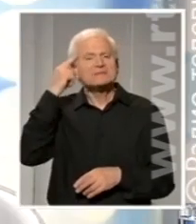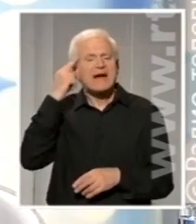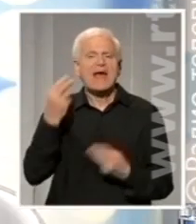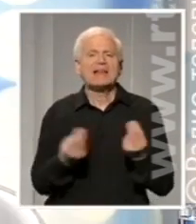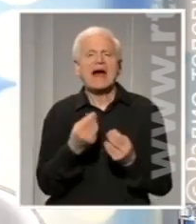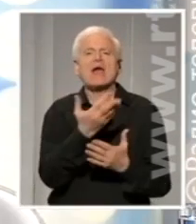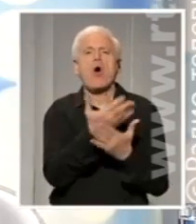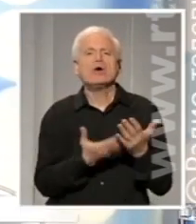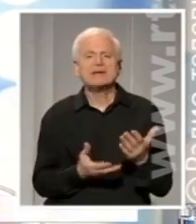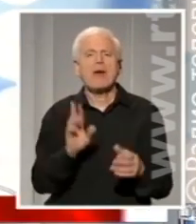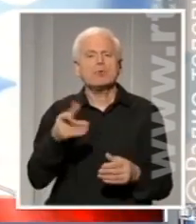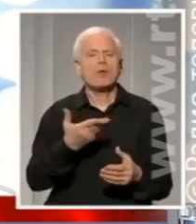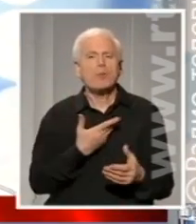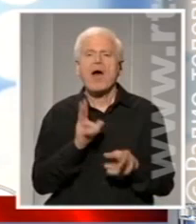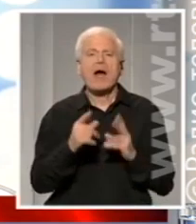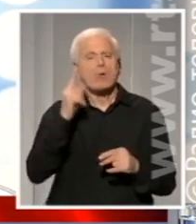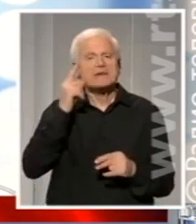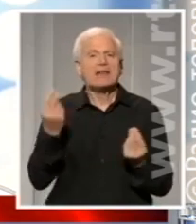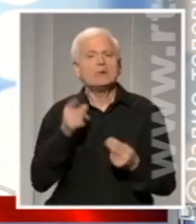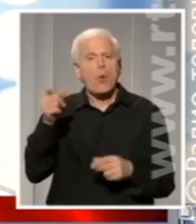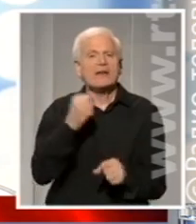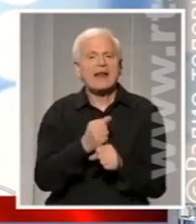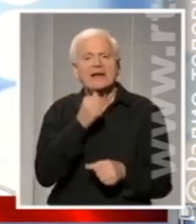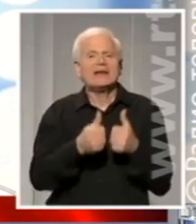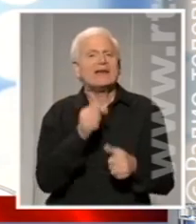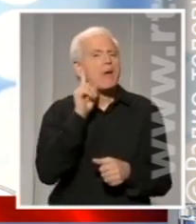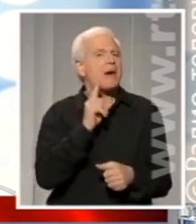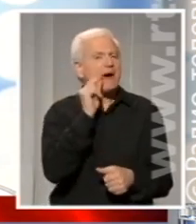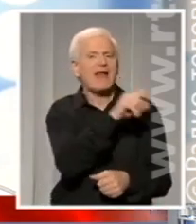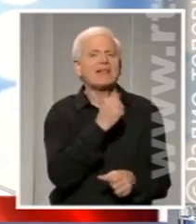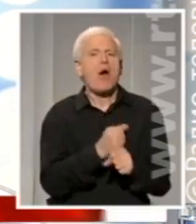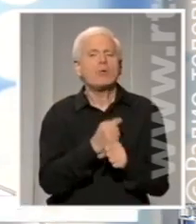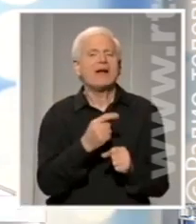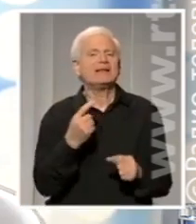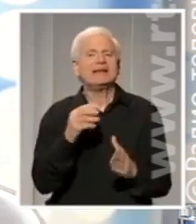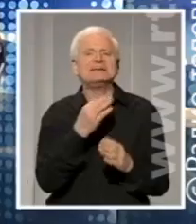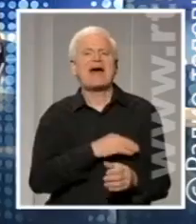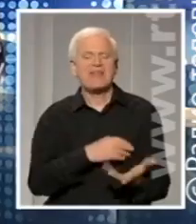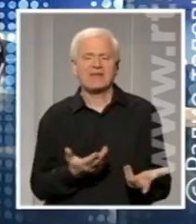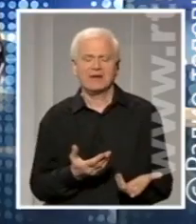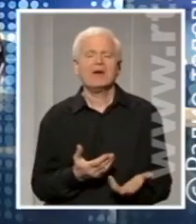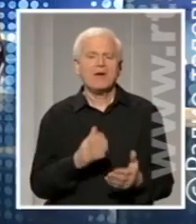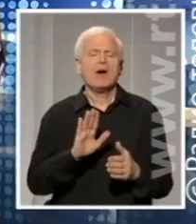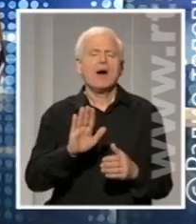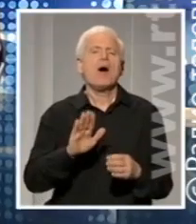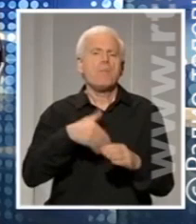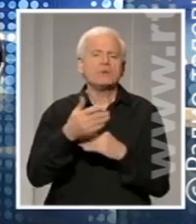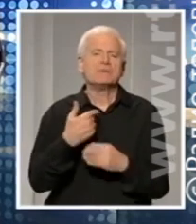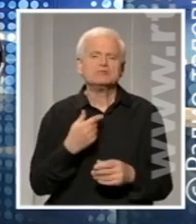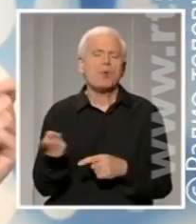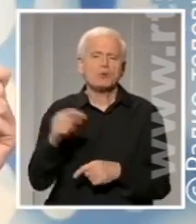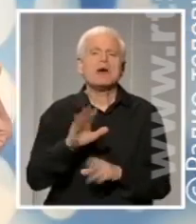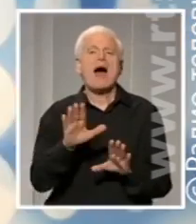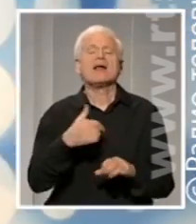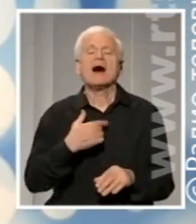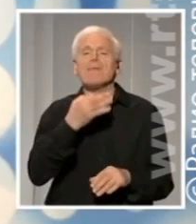se ocenjivati? I kako će se znati da li su oni uradili te testove ili mama i tata? Doći ćemo mi do kontrolisanja i do načina ocenjivanja. Da